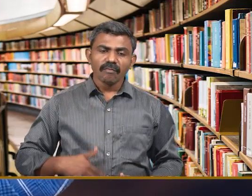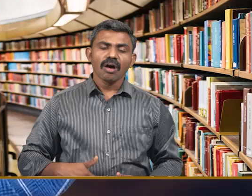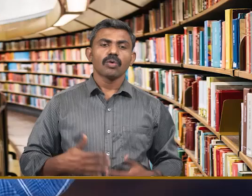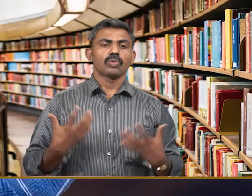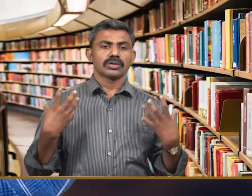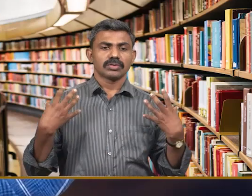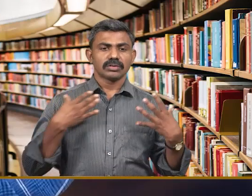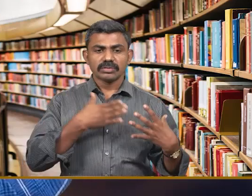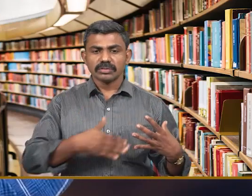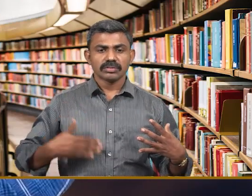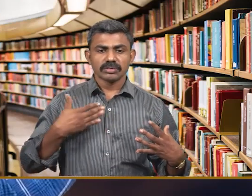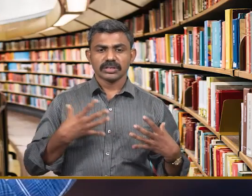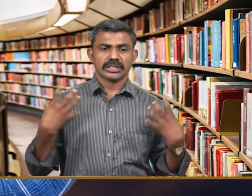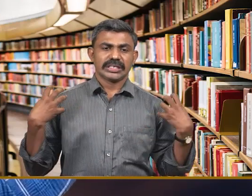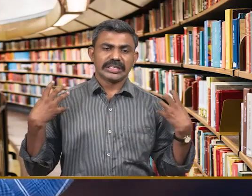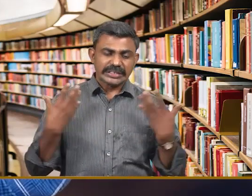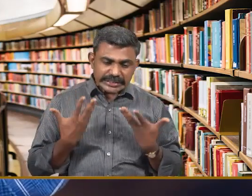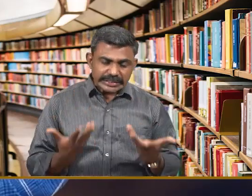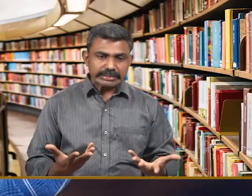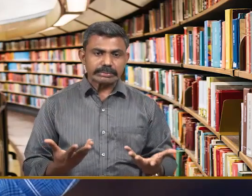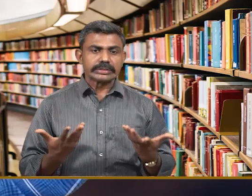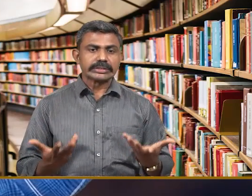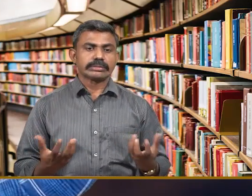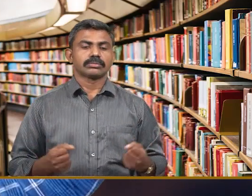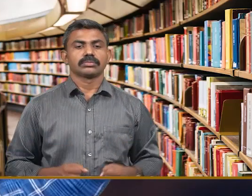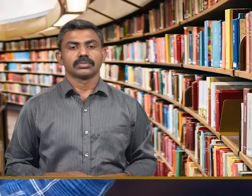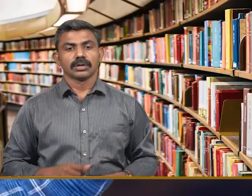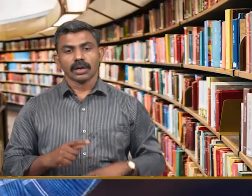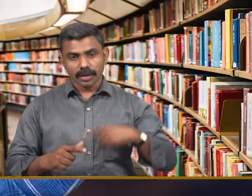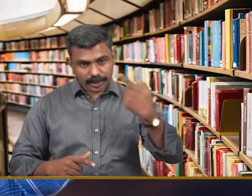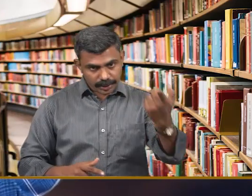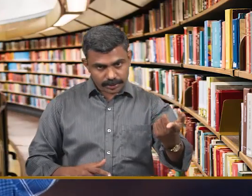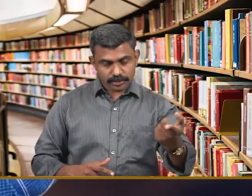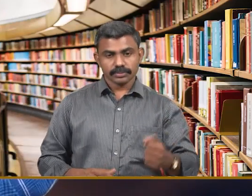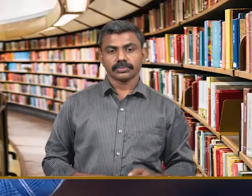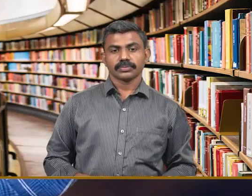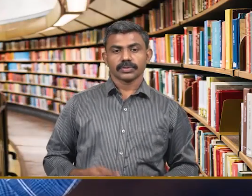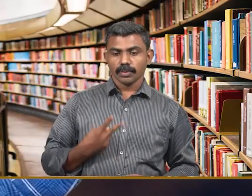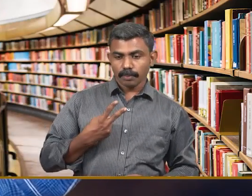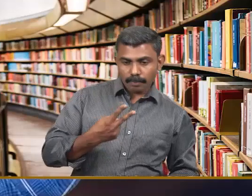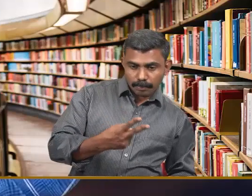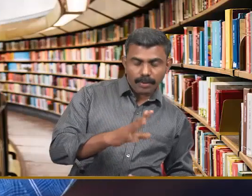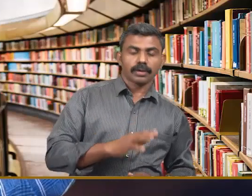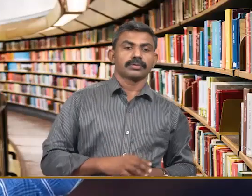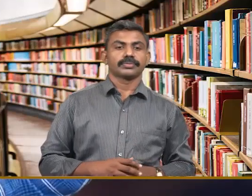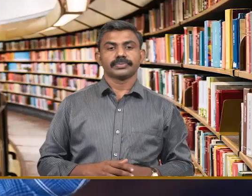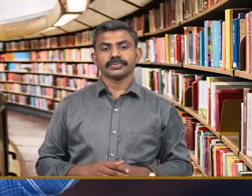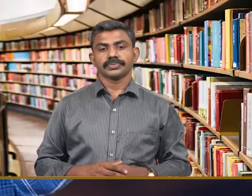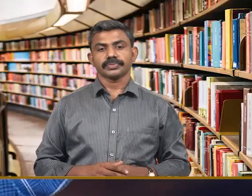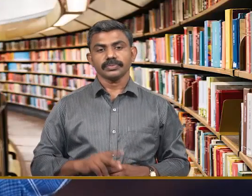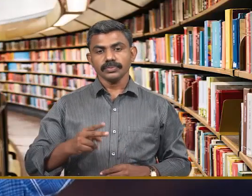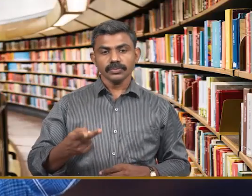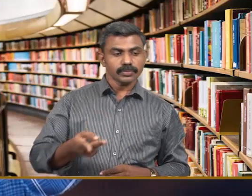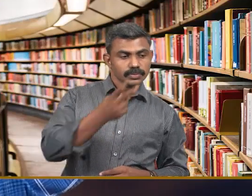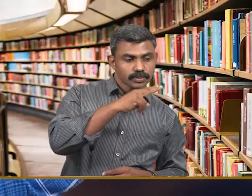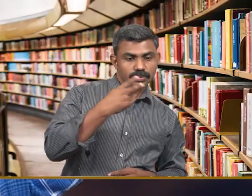போச்சு. இதனால தான் அவங்க ஒரு பழி வாங்கணும் ஒரு எண்ணத்தோடு அடுத்த உலகப் போருக்கு அவங்க தயாரினா கூட இது இன்னும் அது வரக்கூடிய இது பாடத்தில் நம்ம பார்ப்போம்.